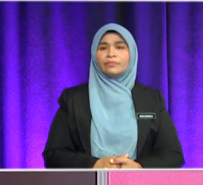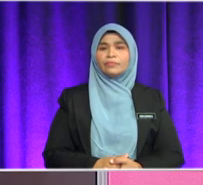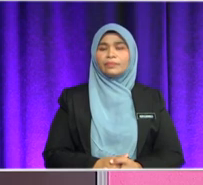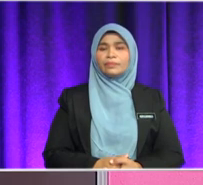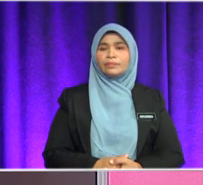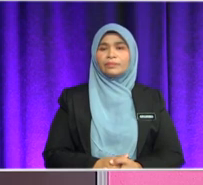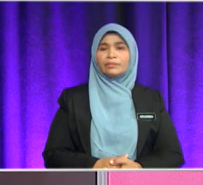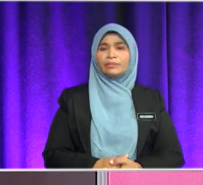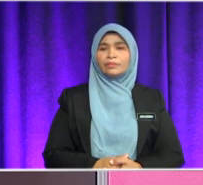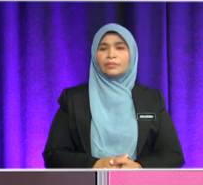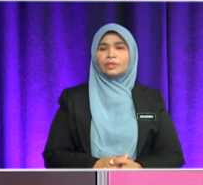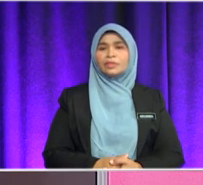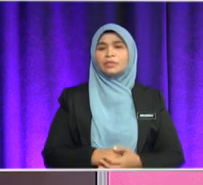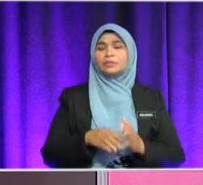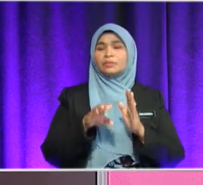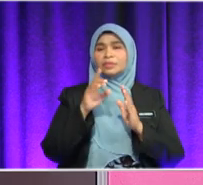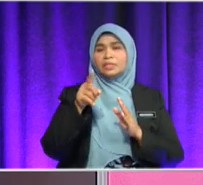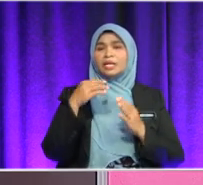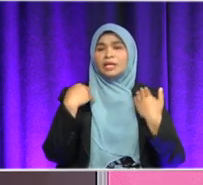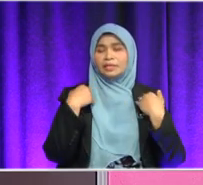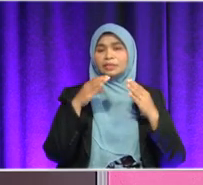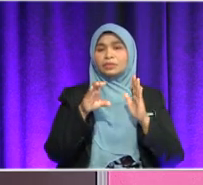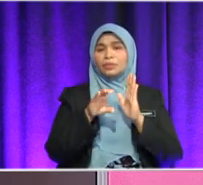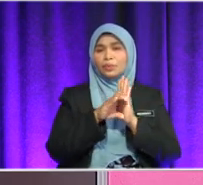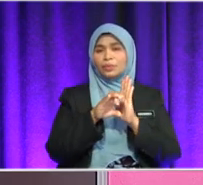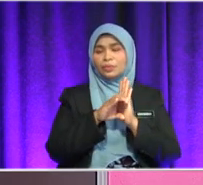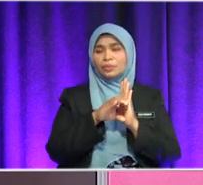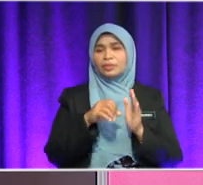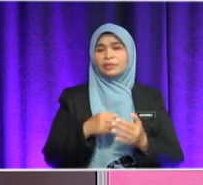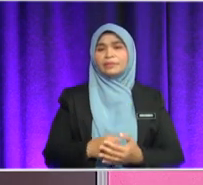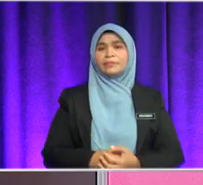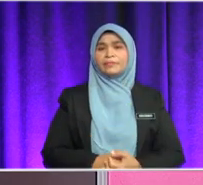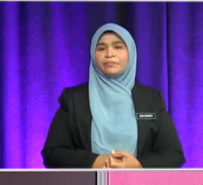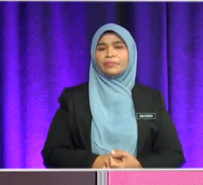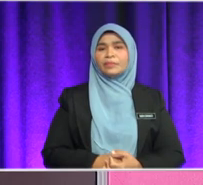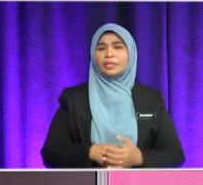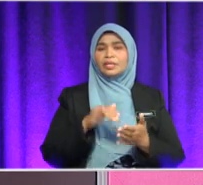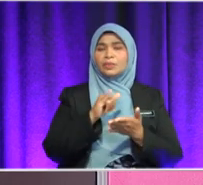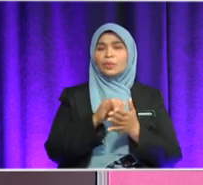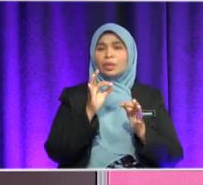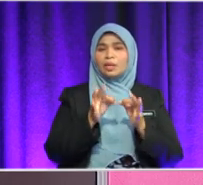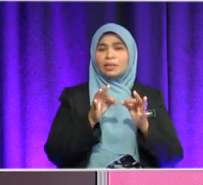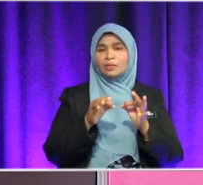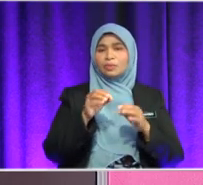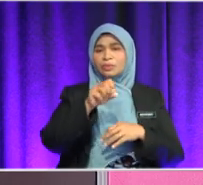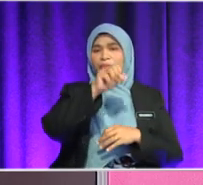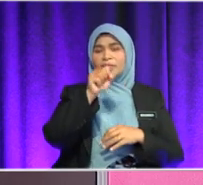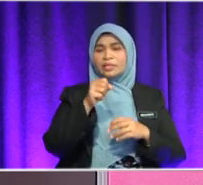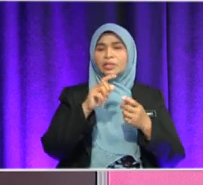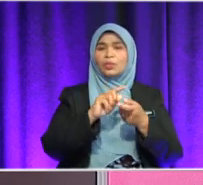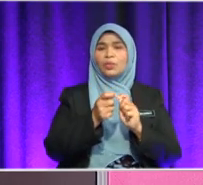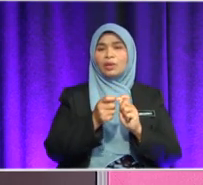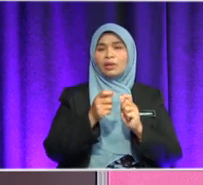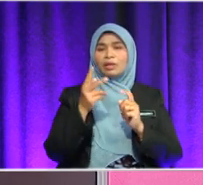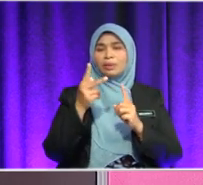apa perbuatan contohnya sujud kepada berhala contohnya kata contohnya